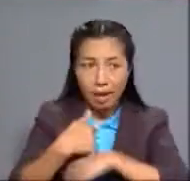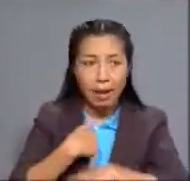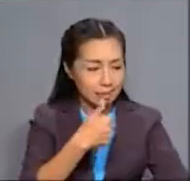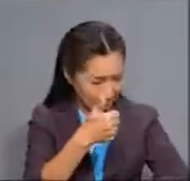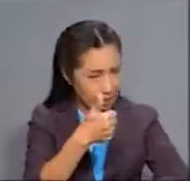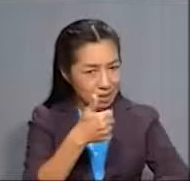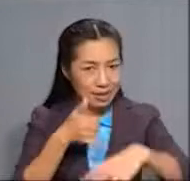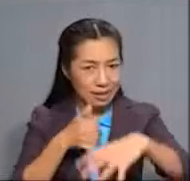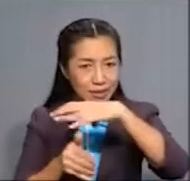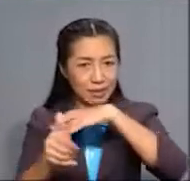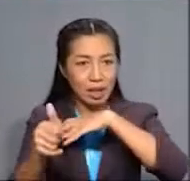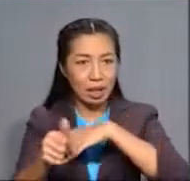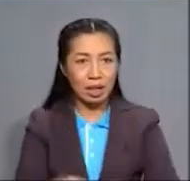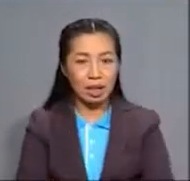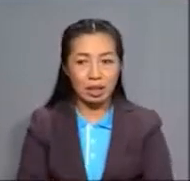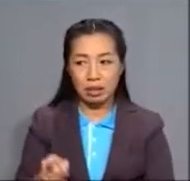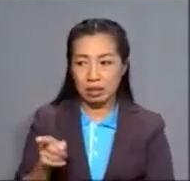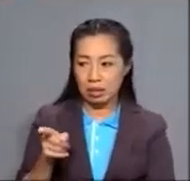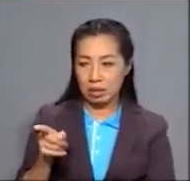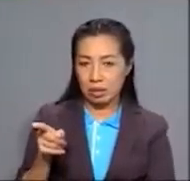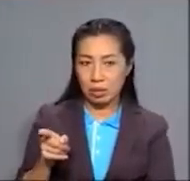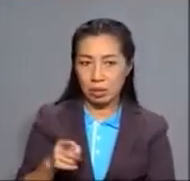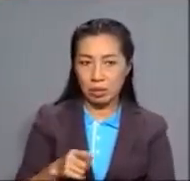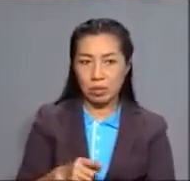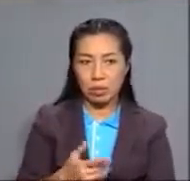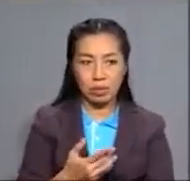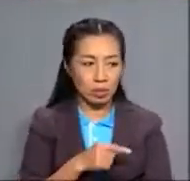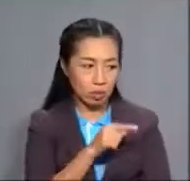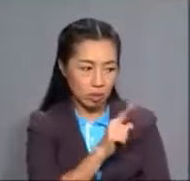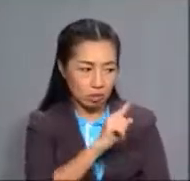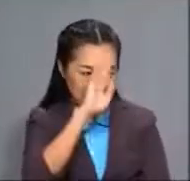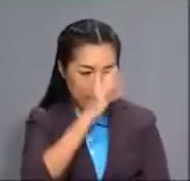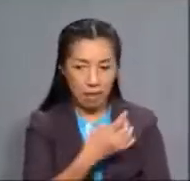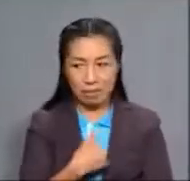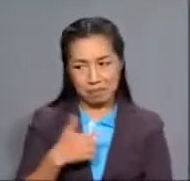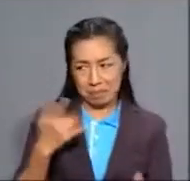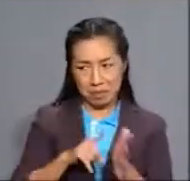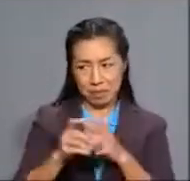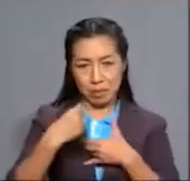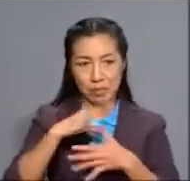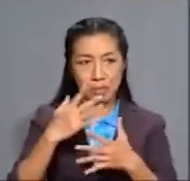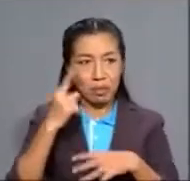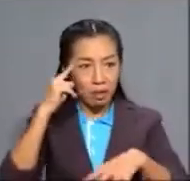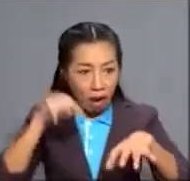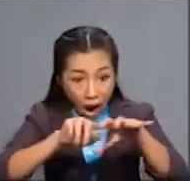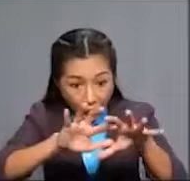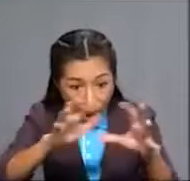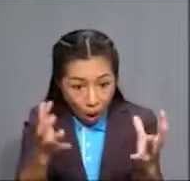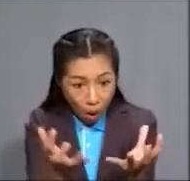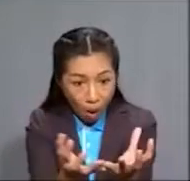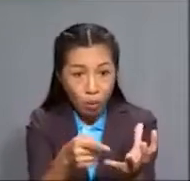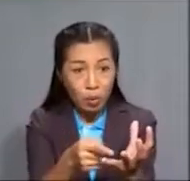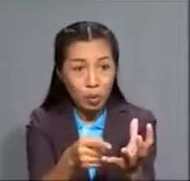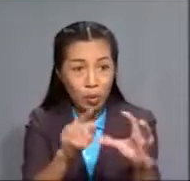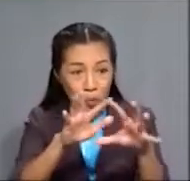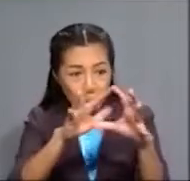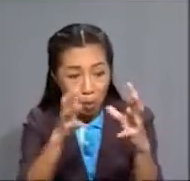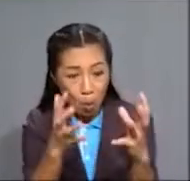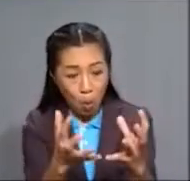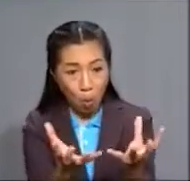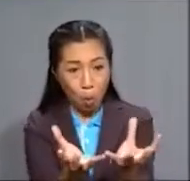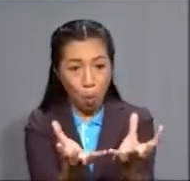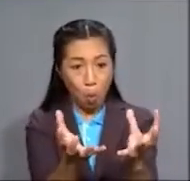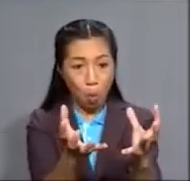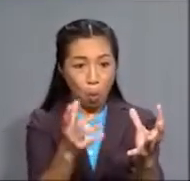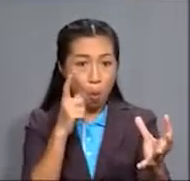ครับ คุณมีเชื้ออะไรป่ะ ไม่มี งั้นเชิญเลยครับ ว้าวมีลูกด้วย โอ้ยพอเข้ามาแล้วปลูกได้ลูกเบลเ